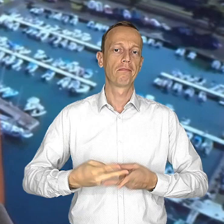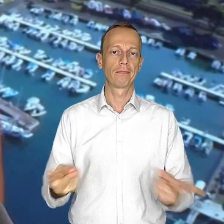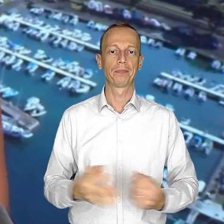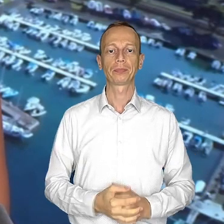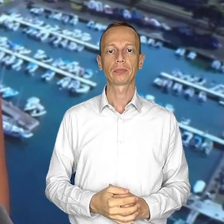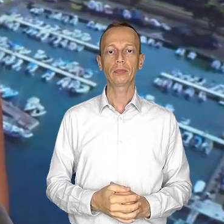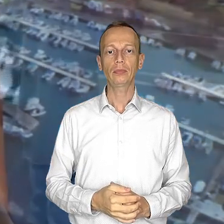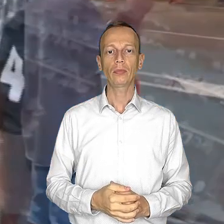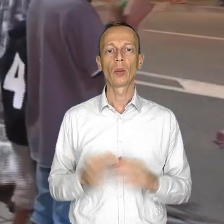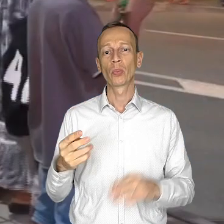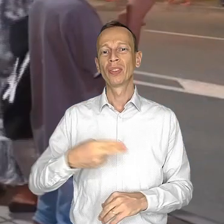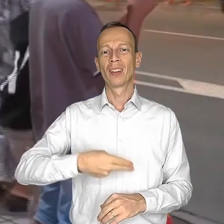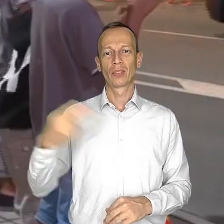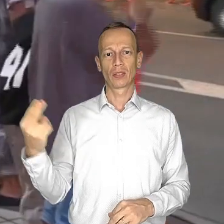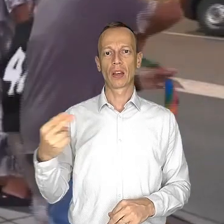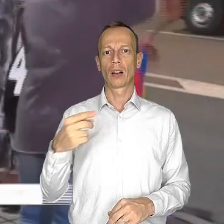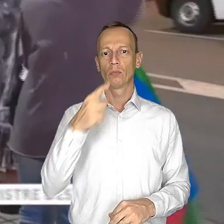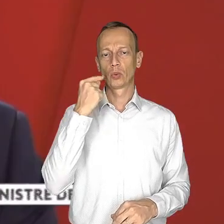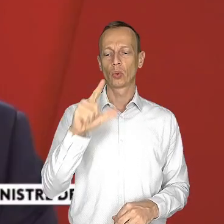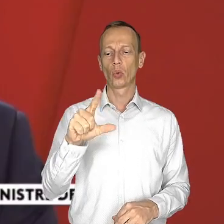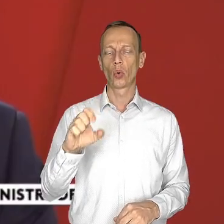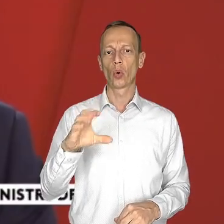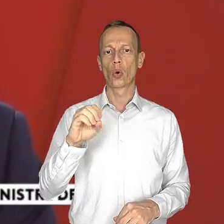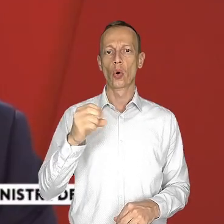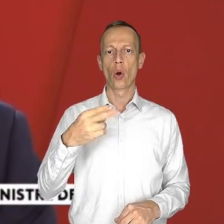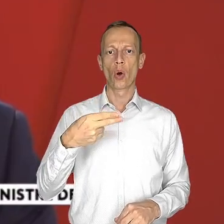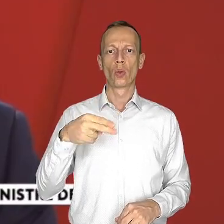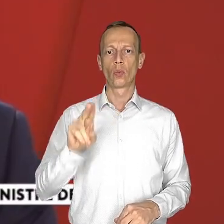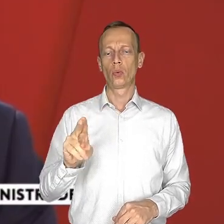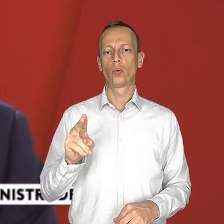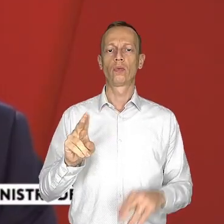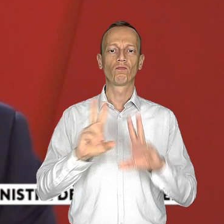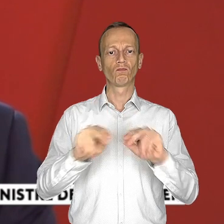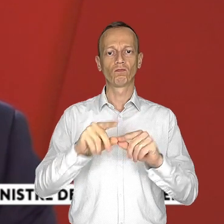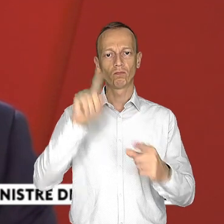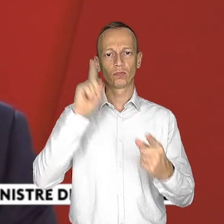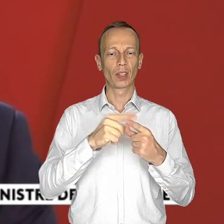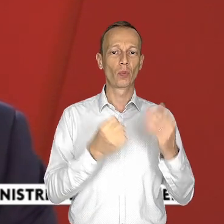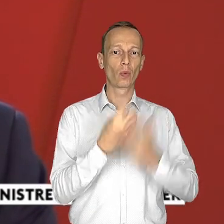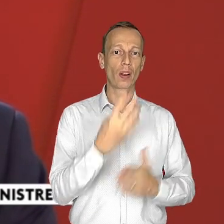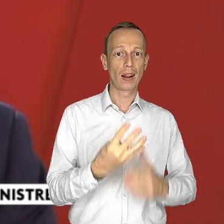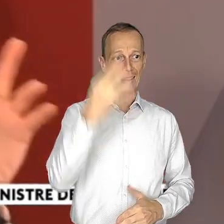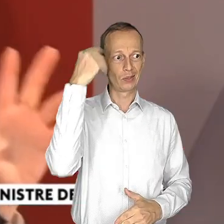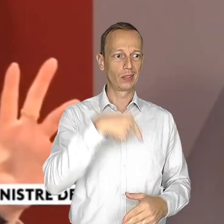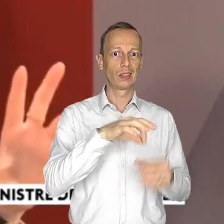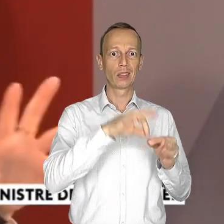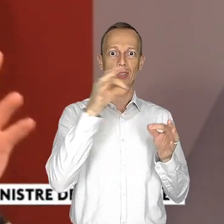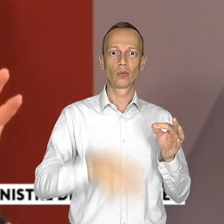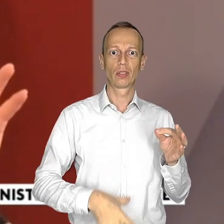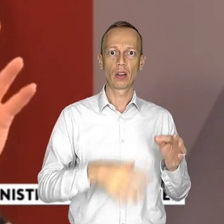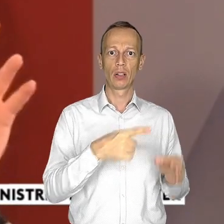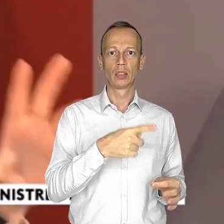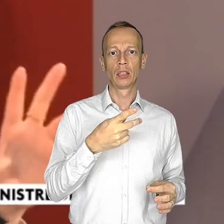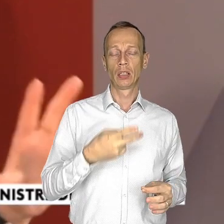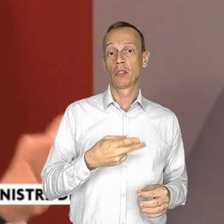Sébastien Lecornu, le ministre des Outre-mer, a réagi sur France Inter au résultat du référendum de Nouvelle-Calédonie qui a montré